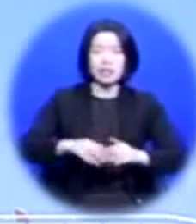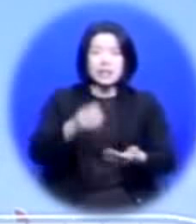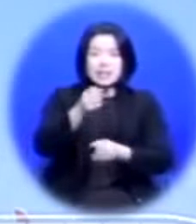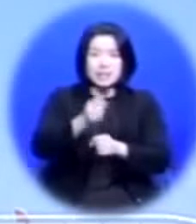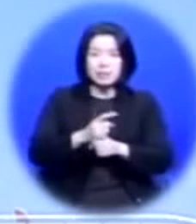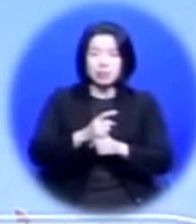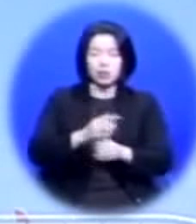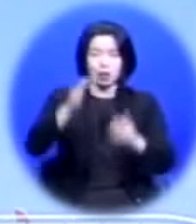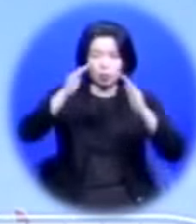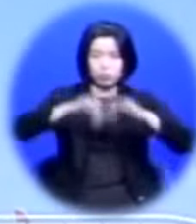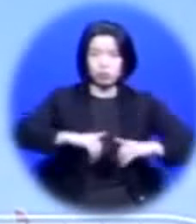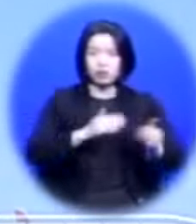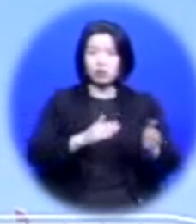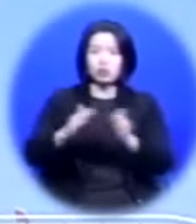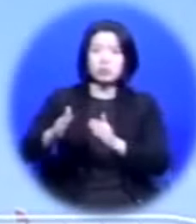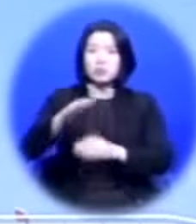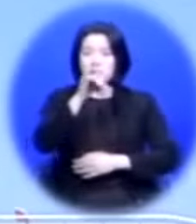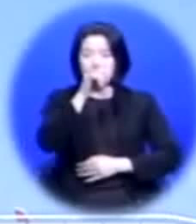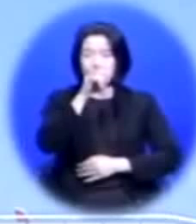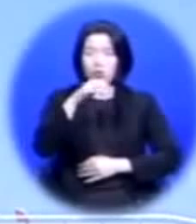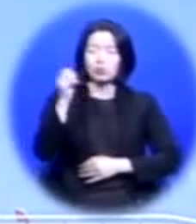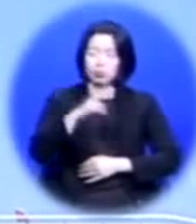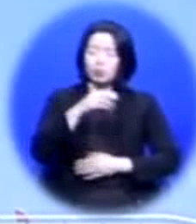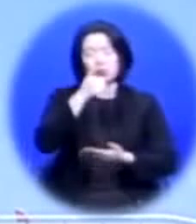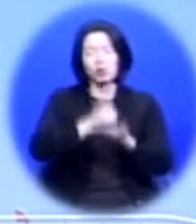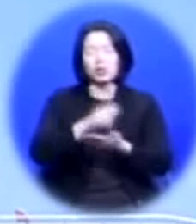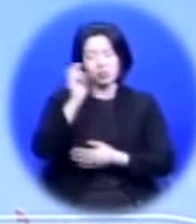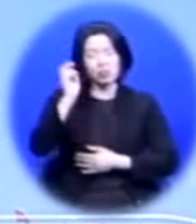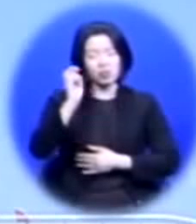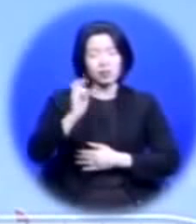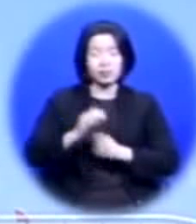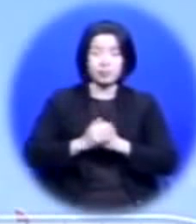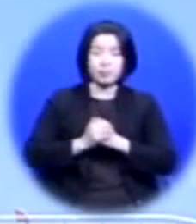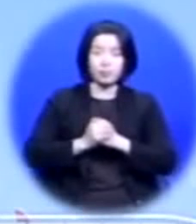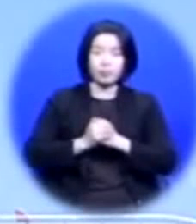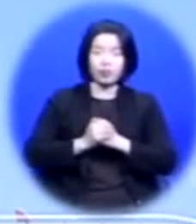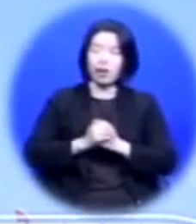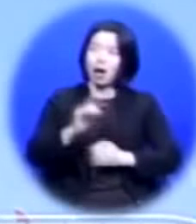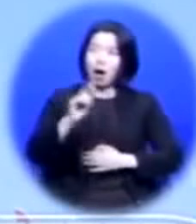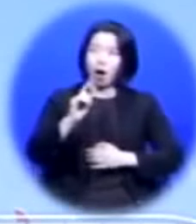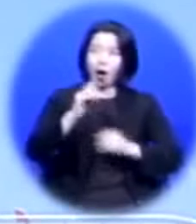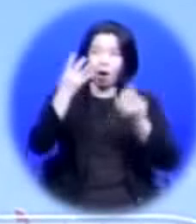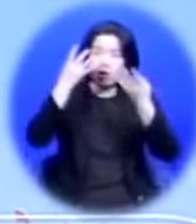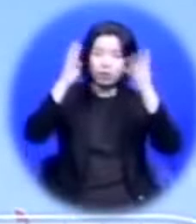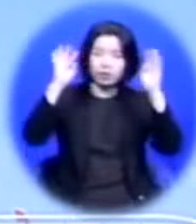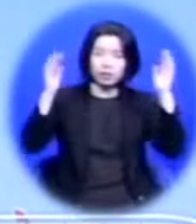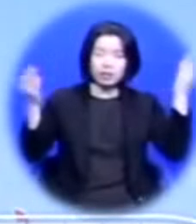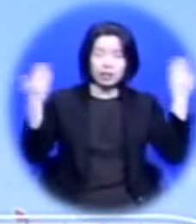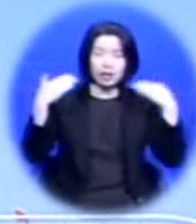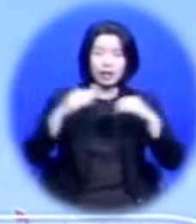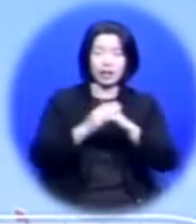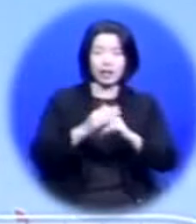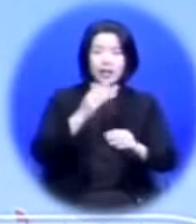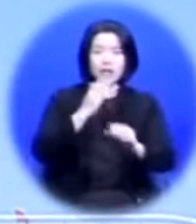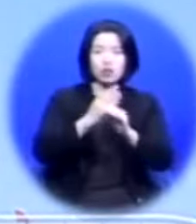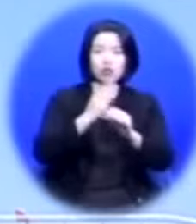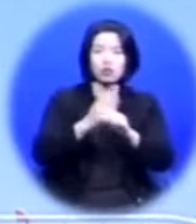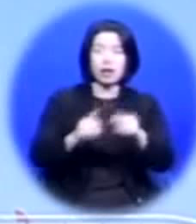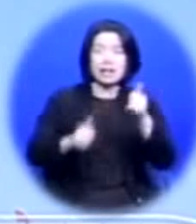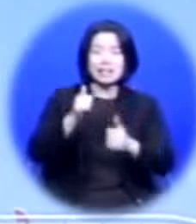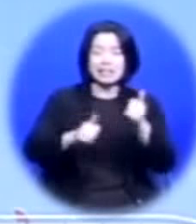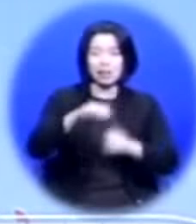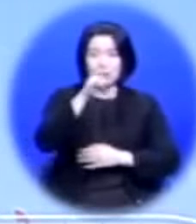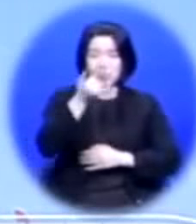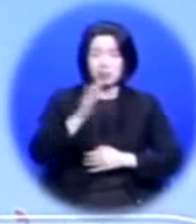하고 있는 거예요네 또 죄를 짓는 거지 뭐 어느 대학의 중간고사를 치르는데 아 학생들이